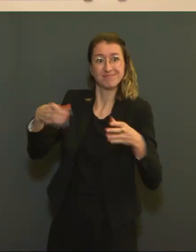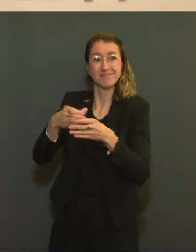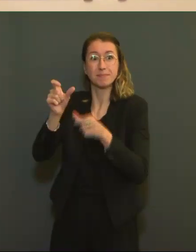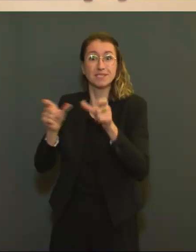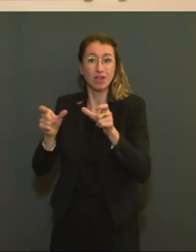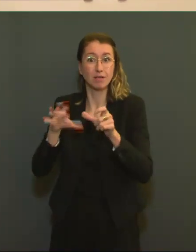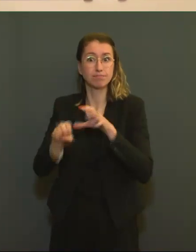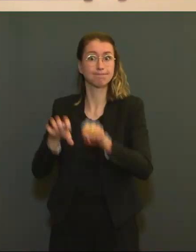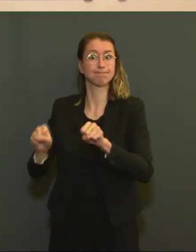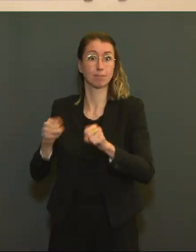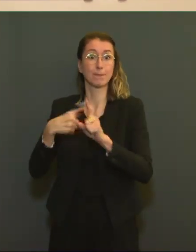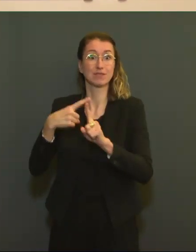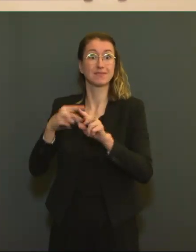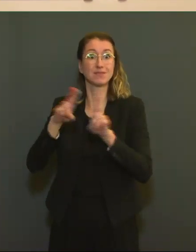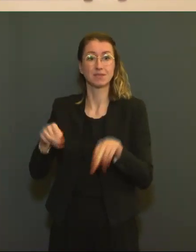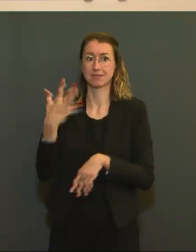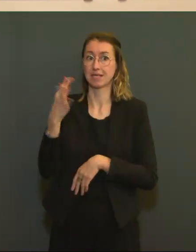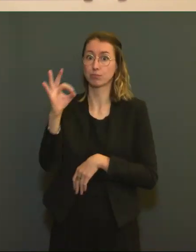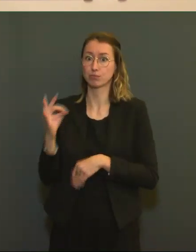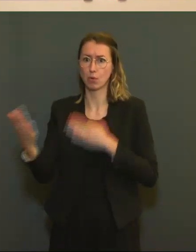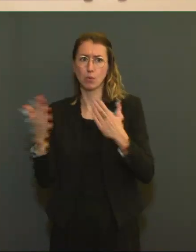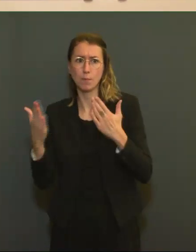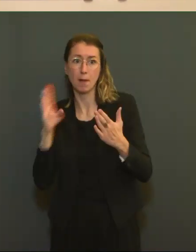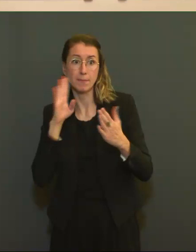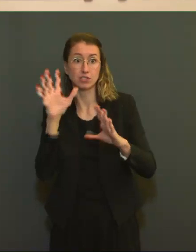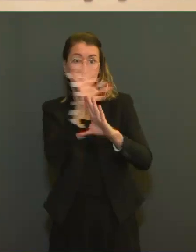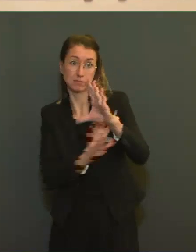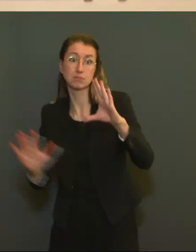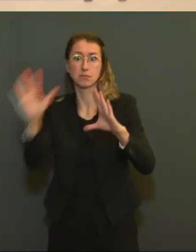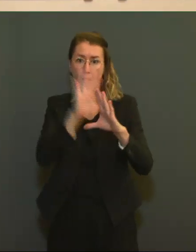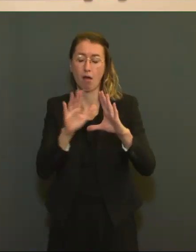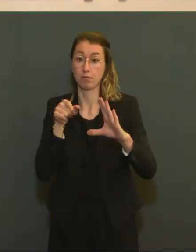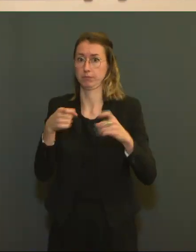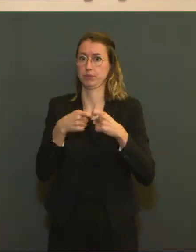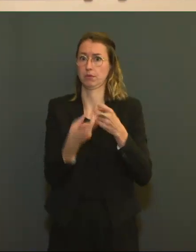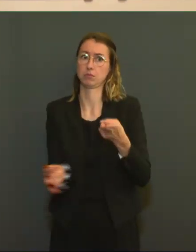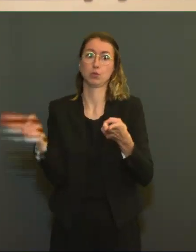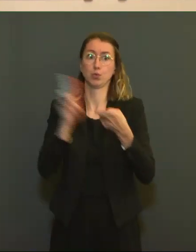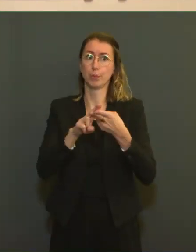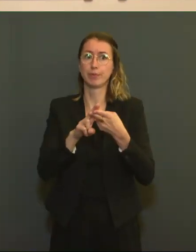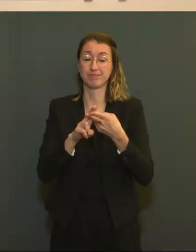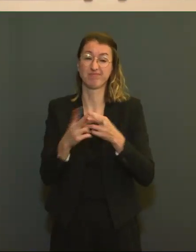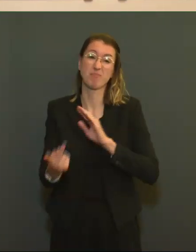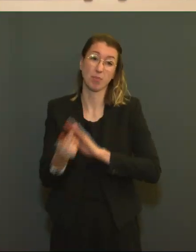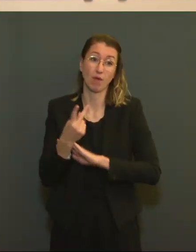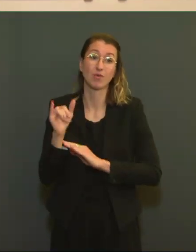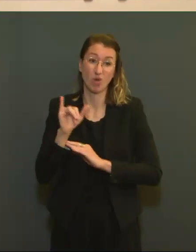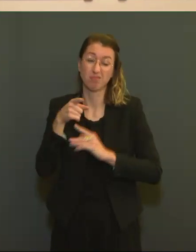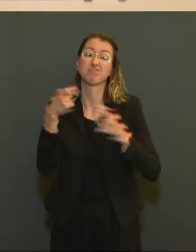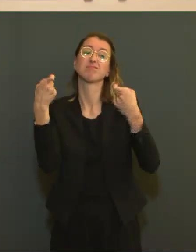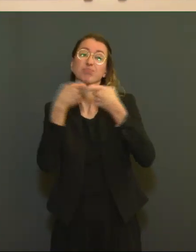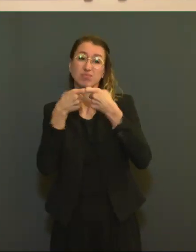Cela dénote donc très clairement qu'il y a aussi une circulation plus importante dans cette région que dans d'autres régions.